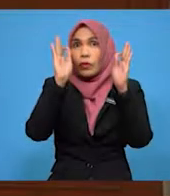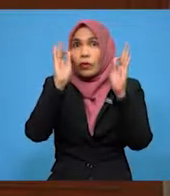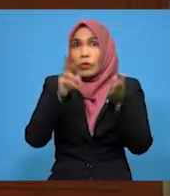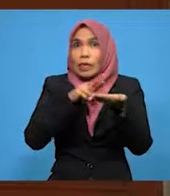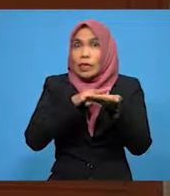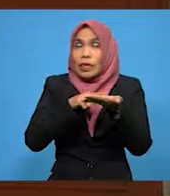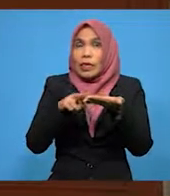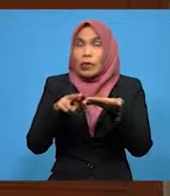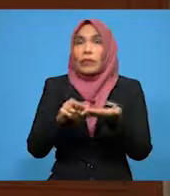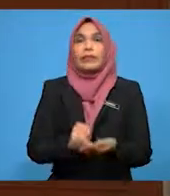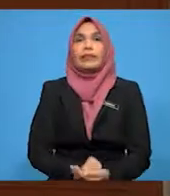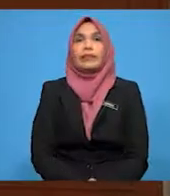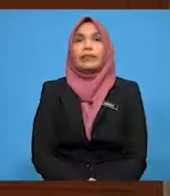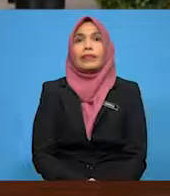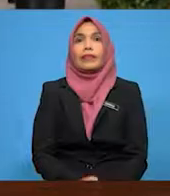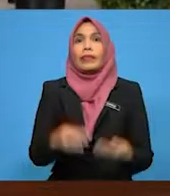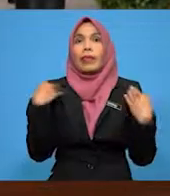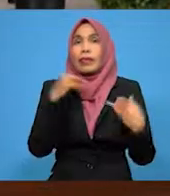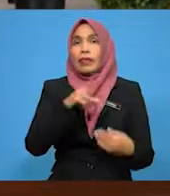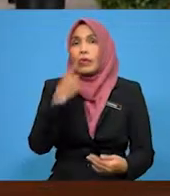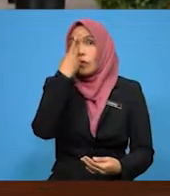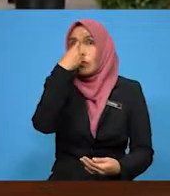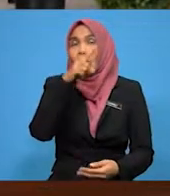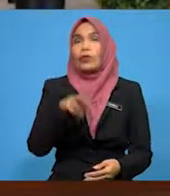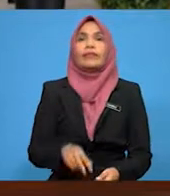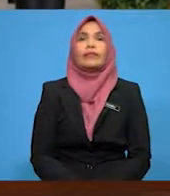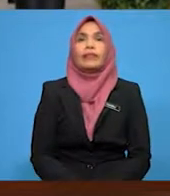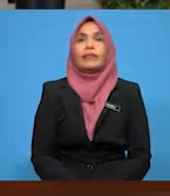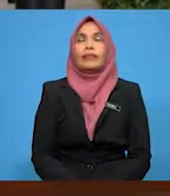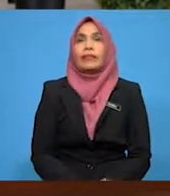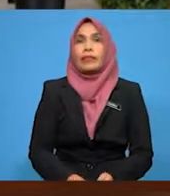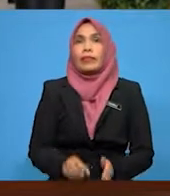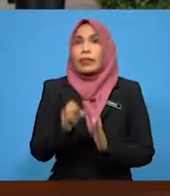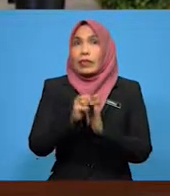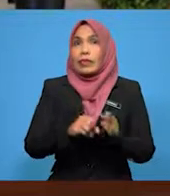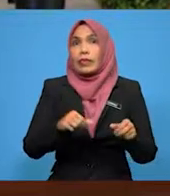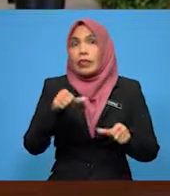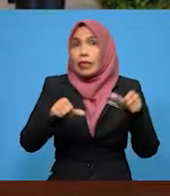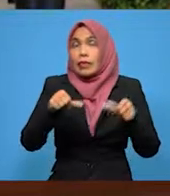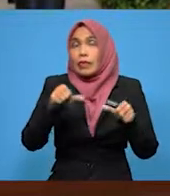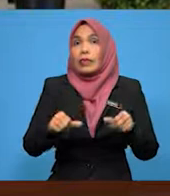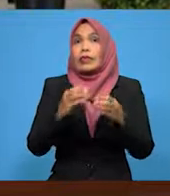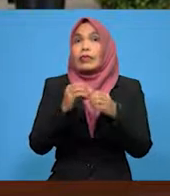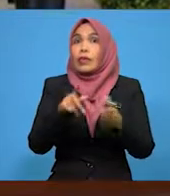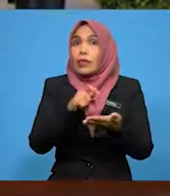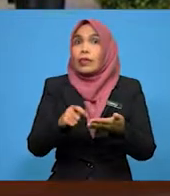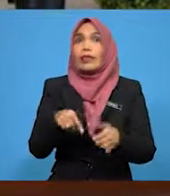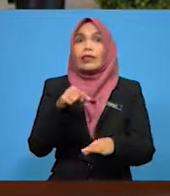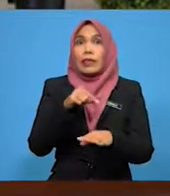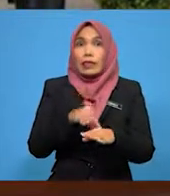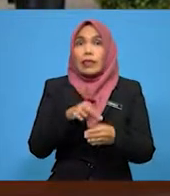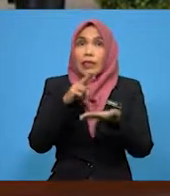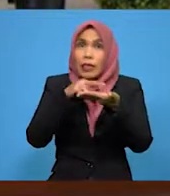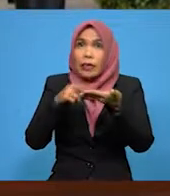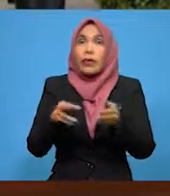Fungsi rekod pengurusan telur tetasan adalah untuk memastikan setiap aktiviti pengurusan telur tetasan